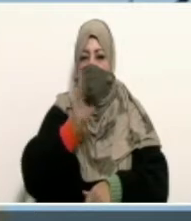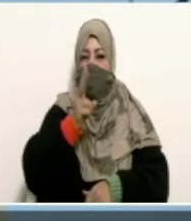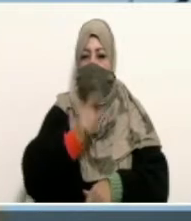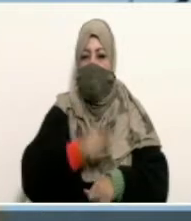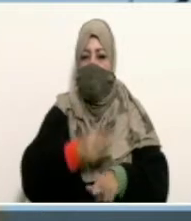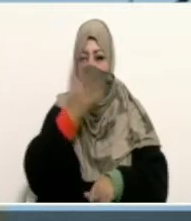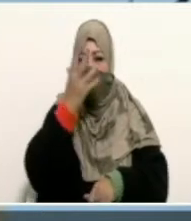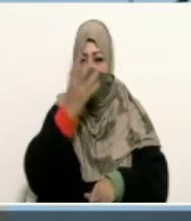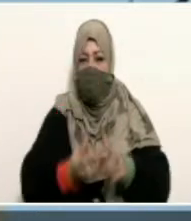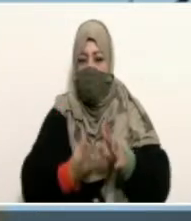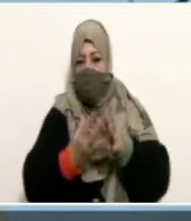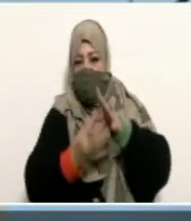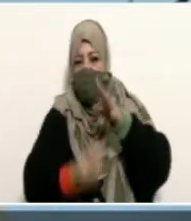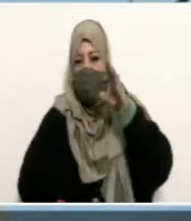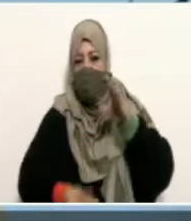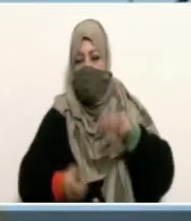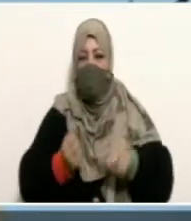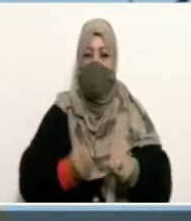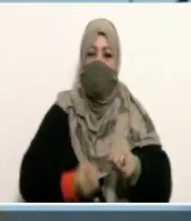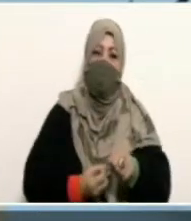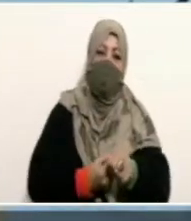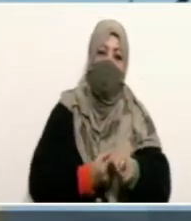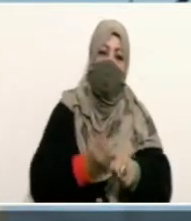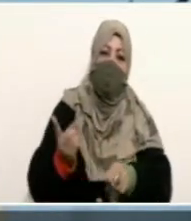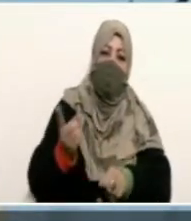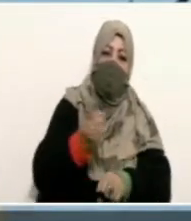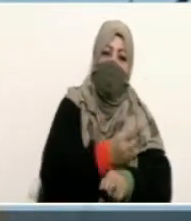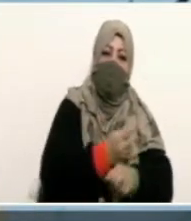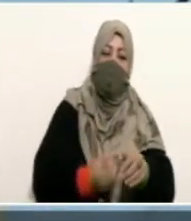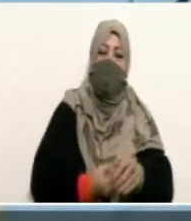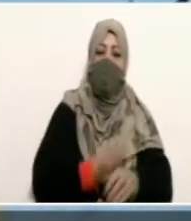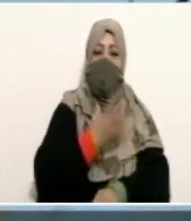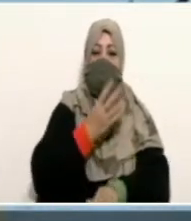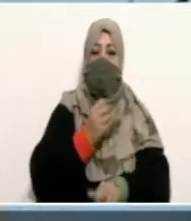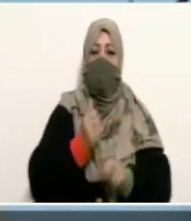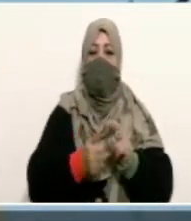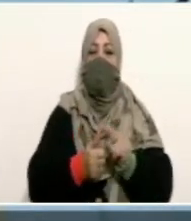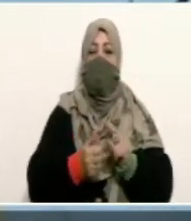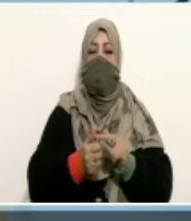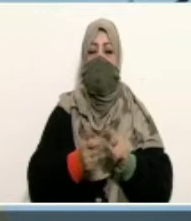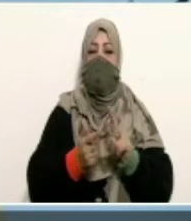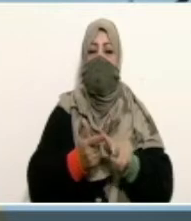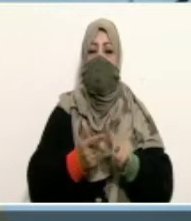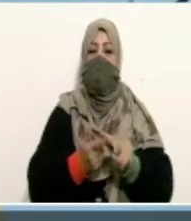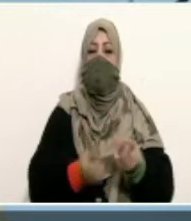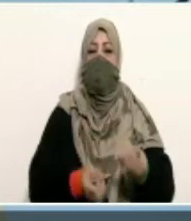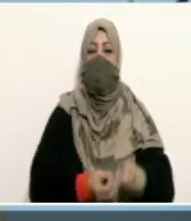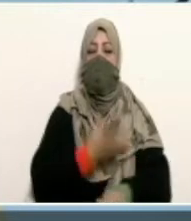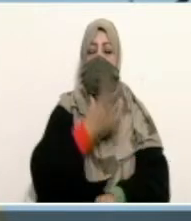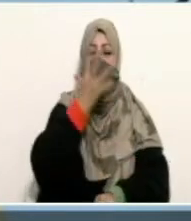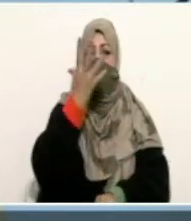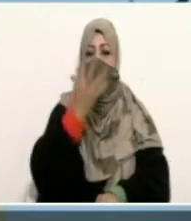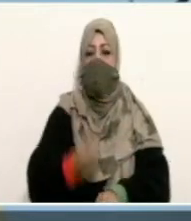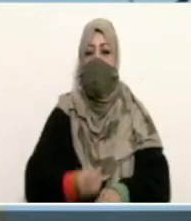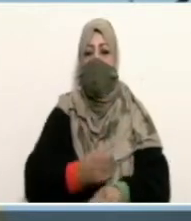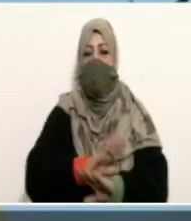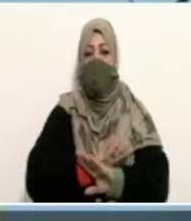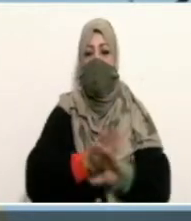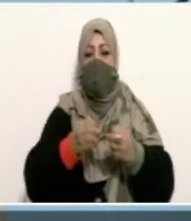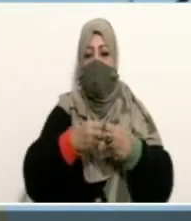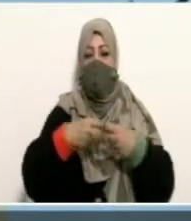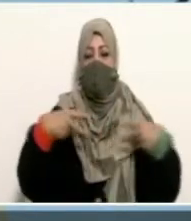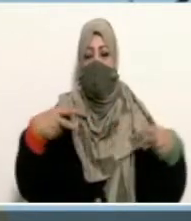الثاني اللي إذا كان فيه عندك أذانين، ويؤذن في كل أذان في وقته الصحيح والمعتبر،